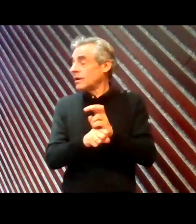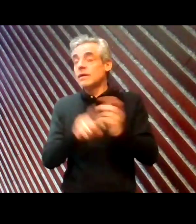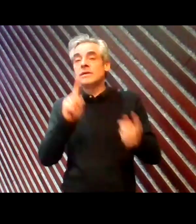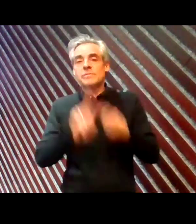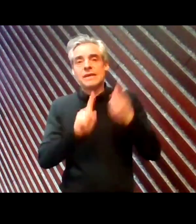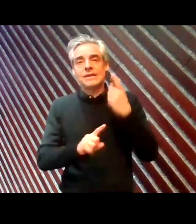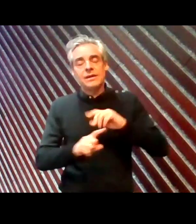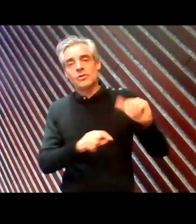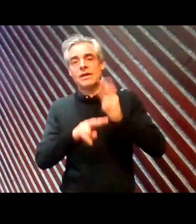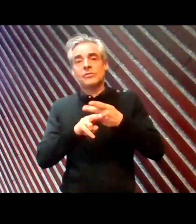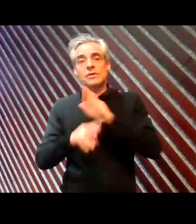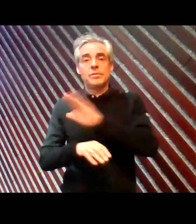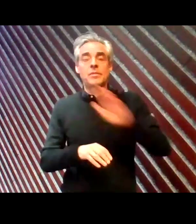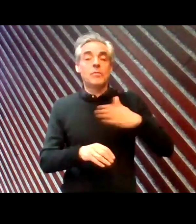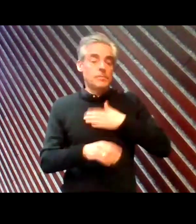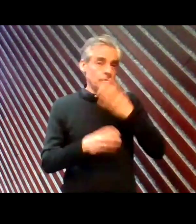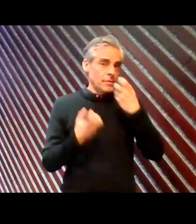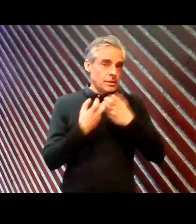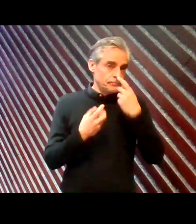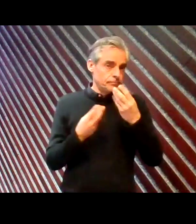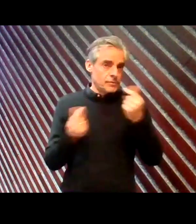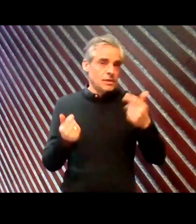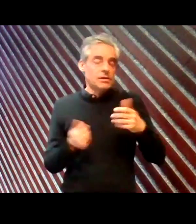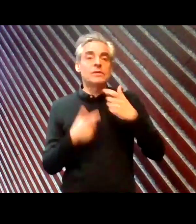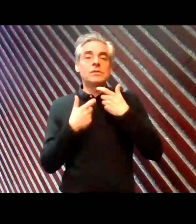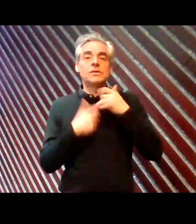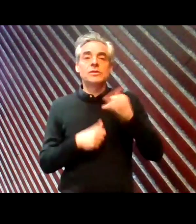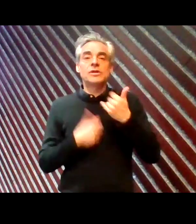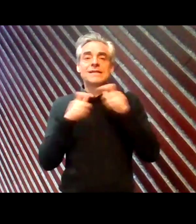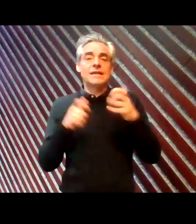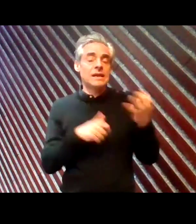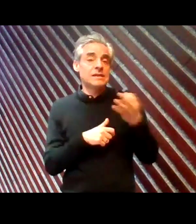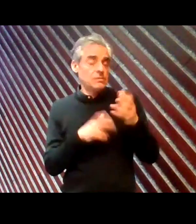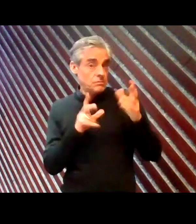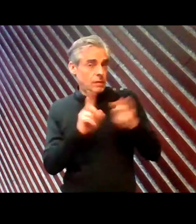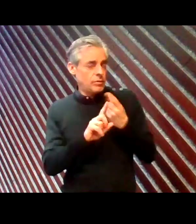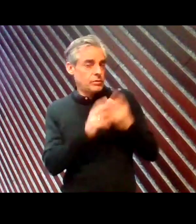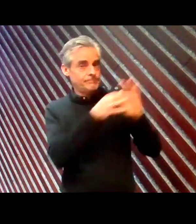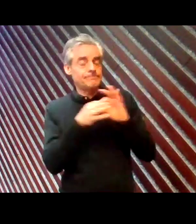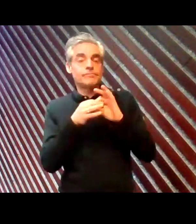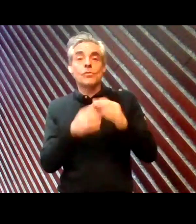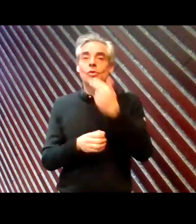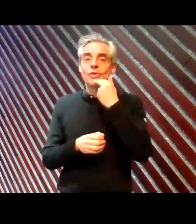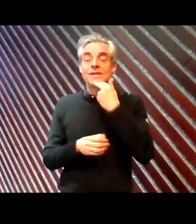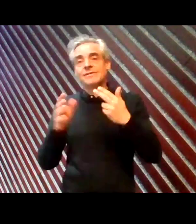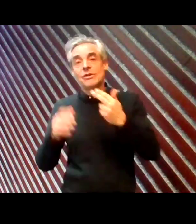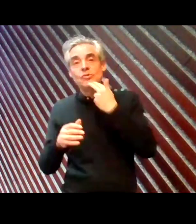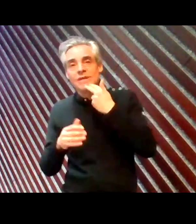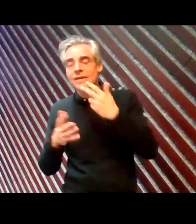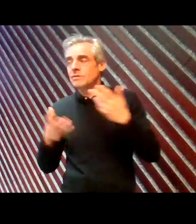spécificité aussi j'accède parce que comme vous dites c'est aussi l'utilisation d'usage